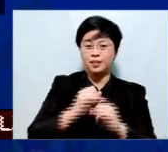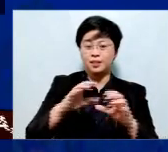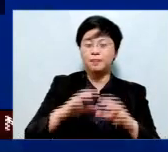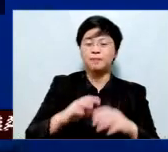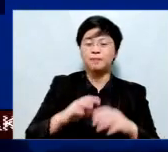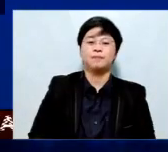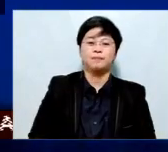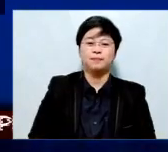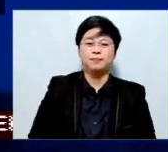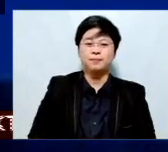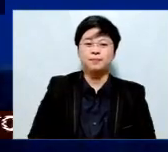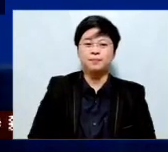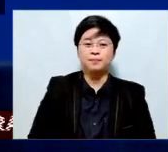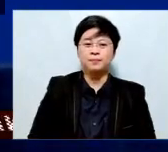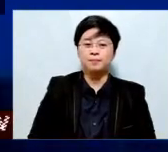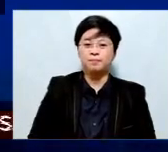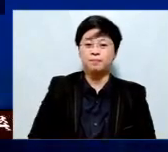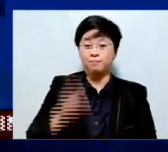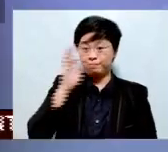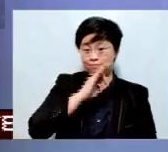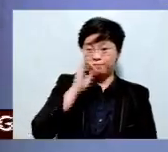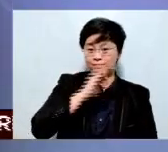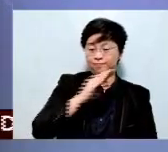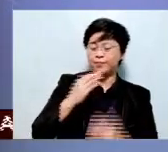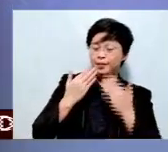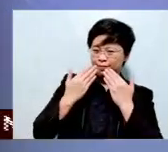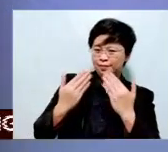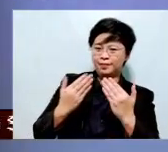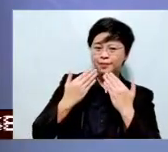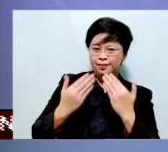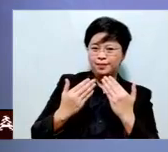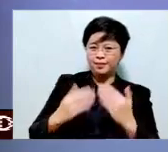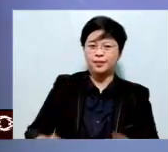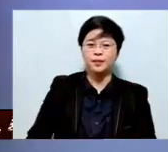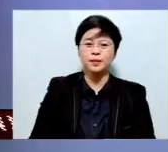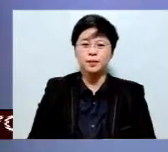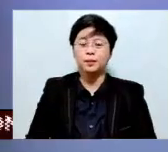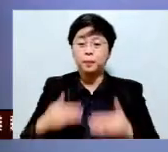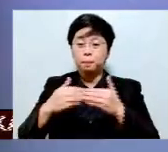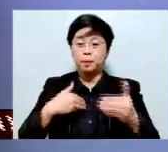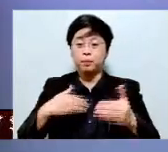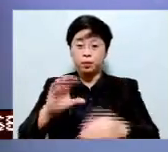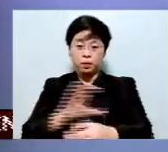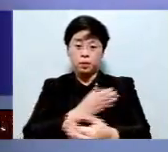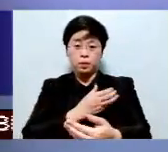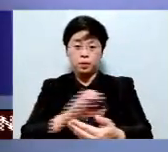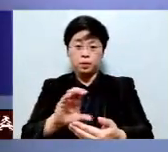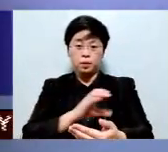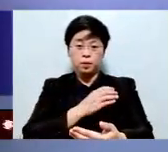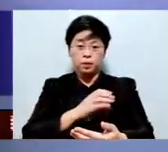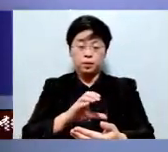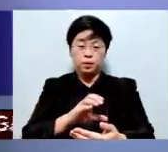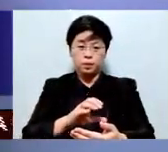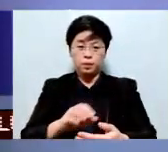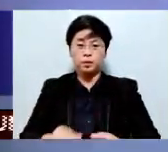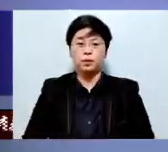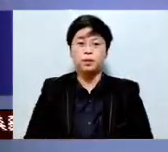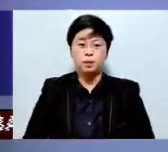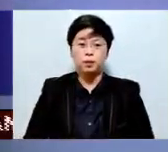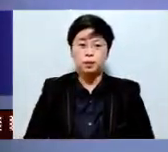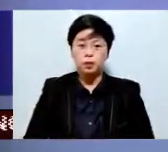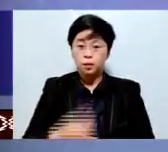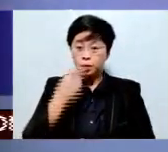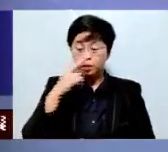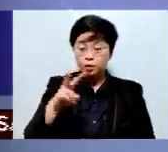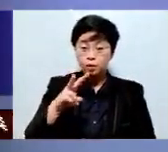And you guys are kicking things off with a bang, so thank you. Bago ang concert, nag-trending pa ang magkakapatid ng mais patan silang